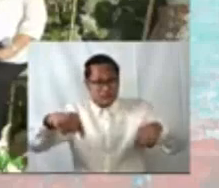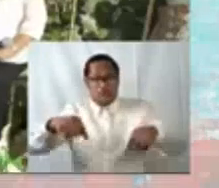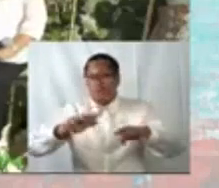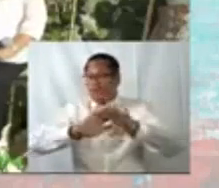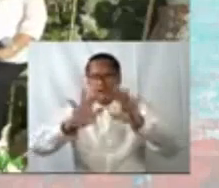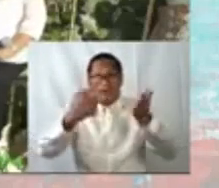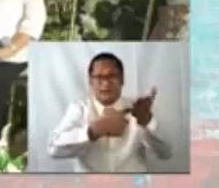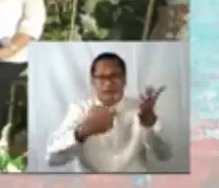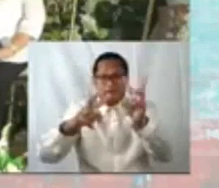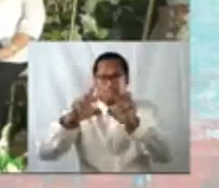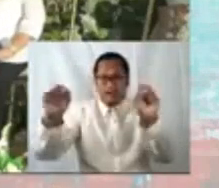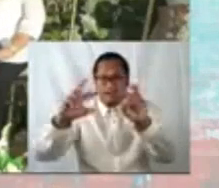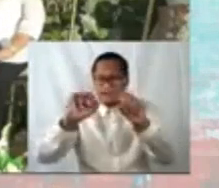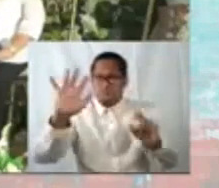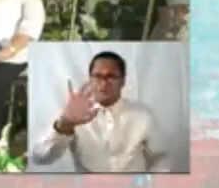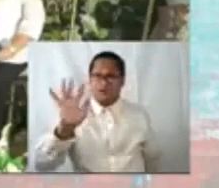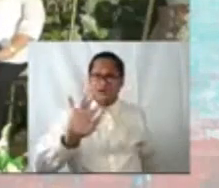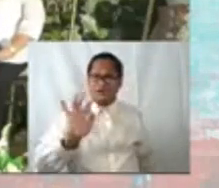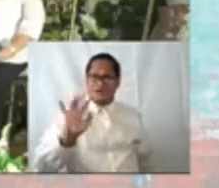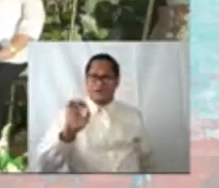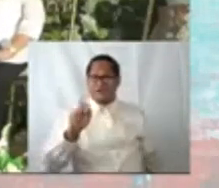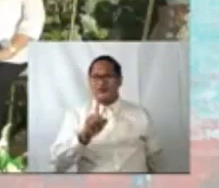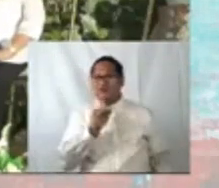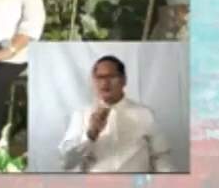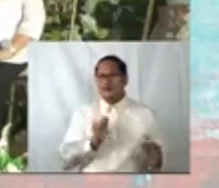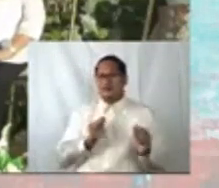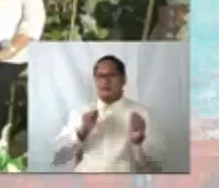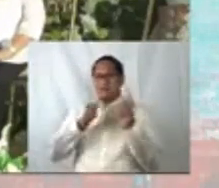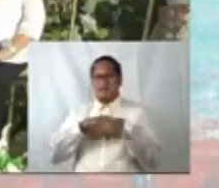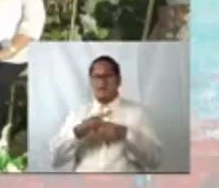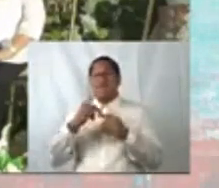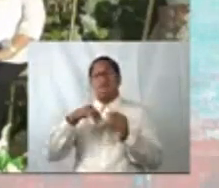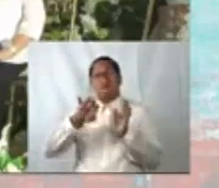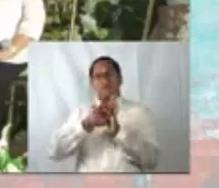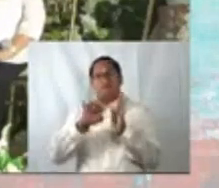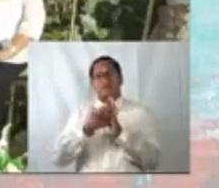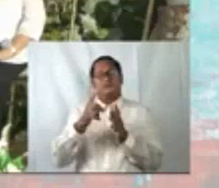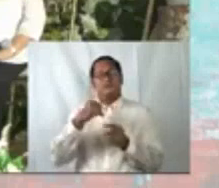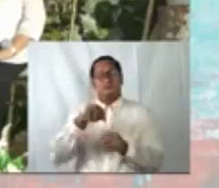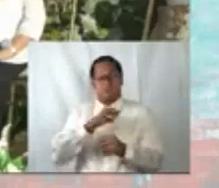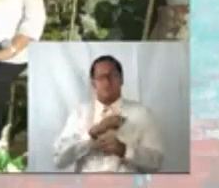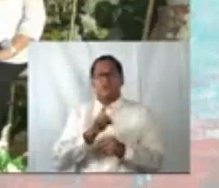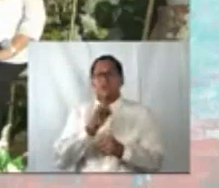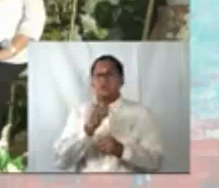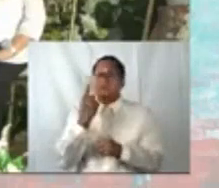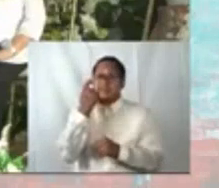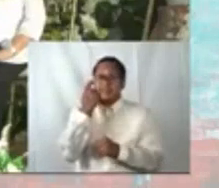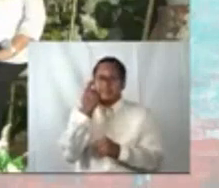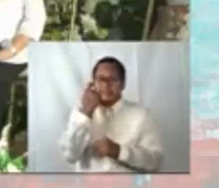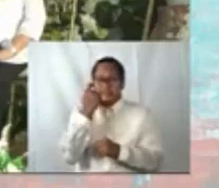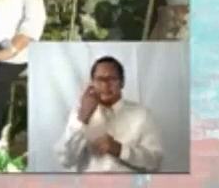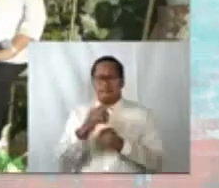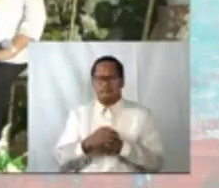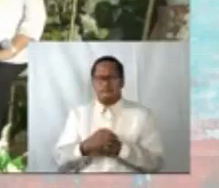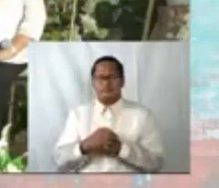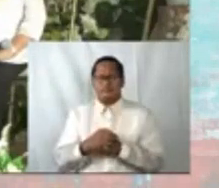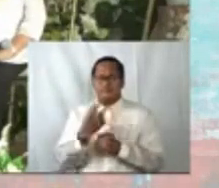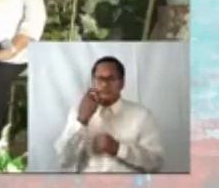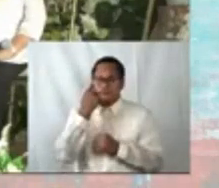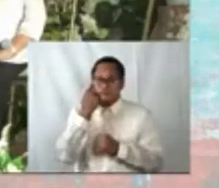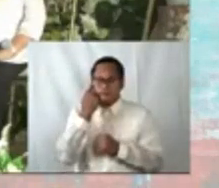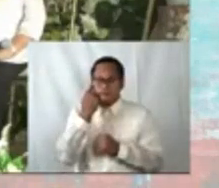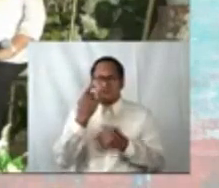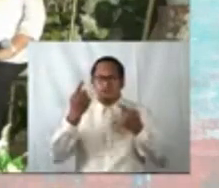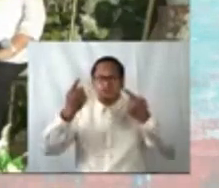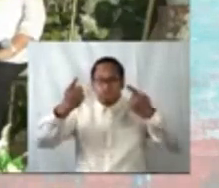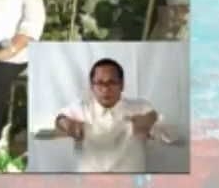kahit kanino. Ma-appreciate po natin yan. Ito po ha, very recently, relatively recent event